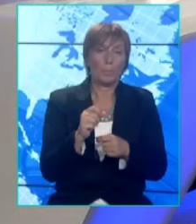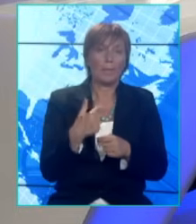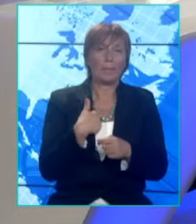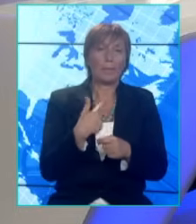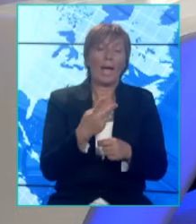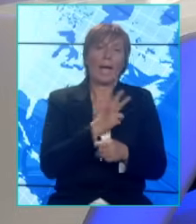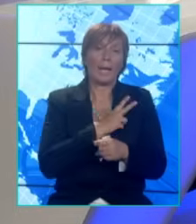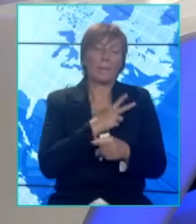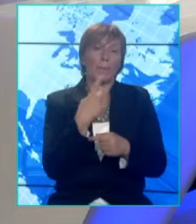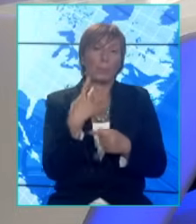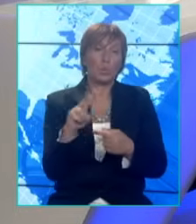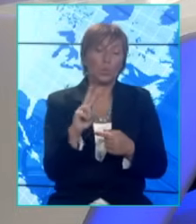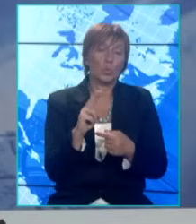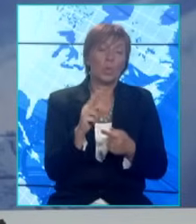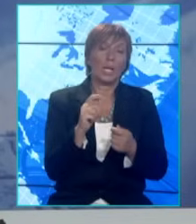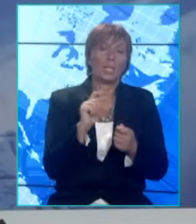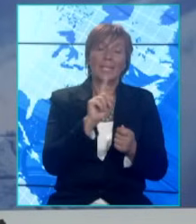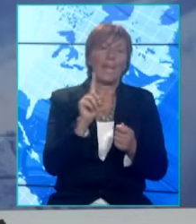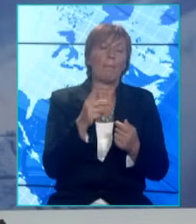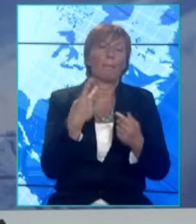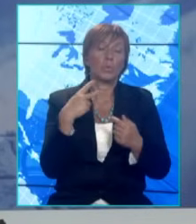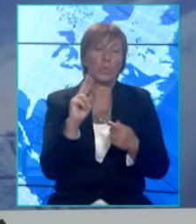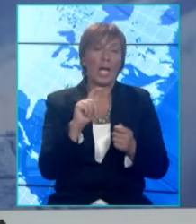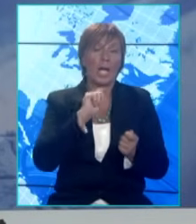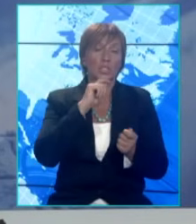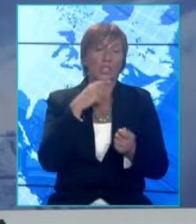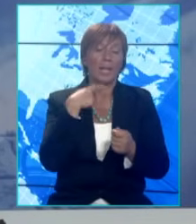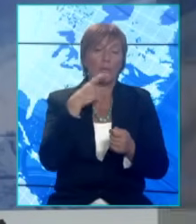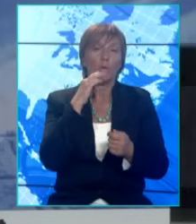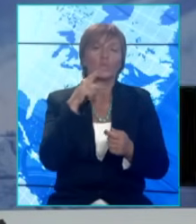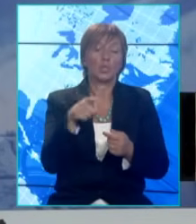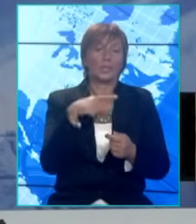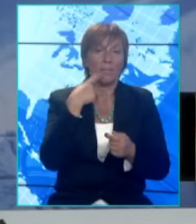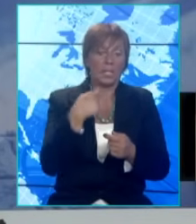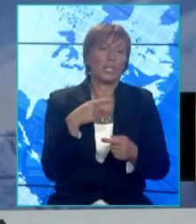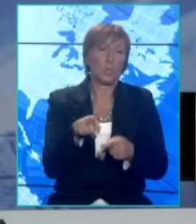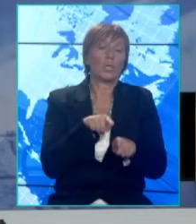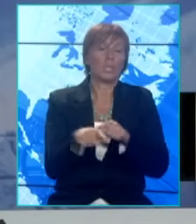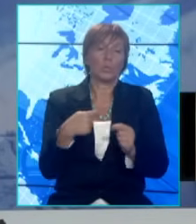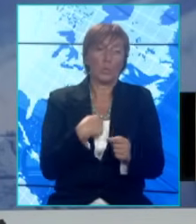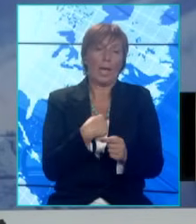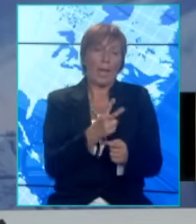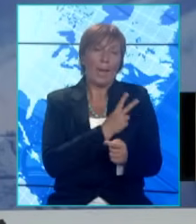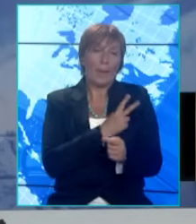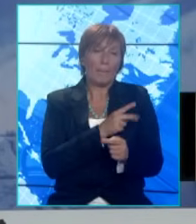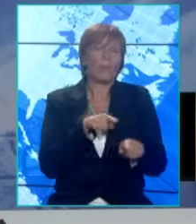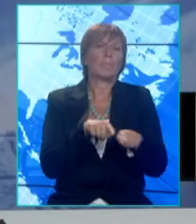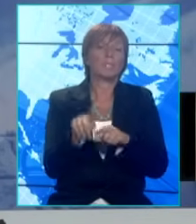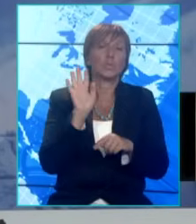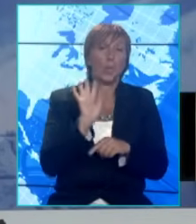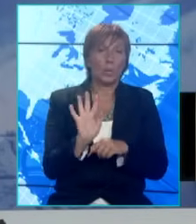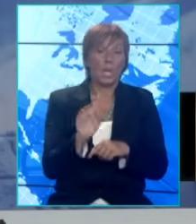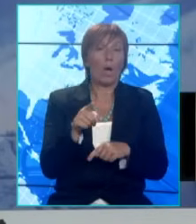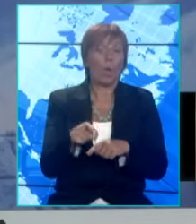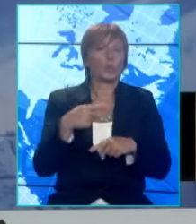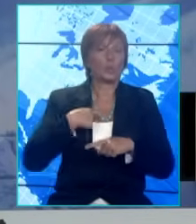Nemam bitno drugačije informacije od ovih koji ste vi upravo prezentirali. To su one koje ja imam i isto tako,